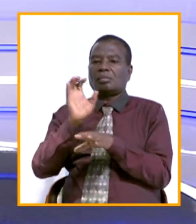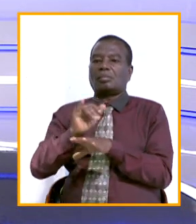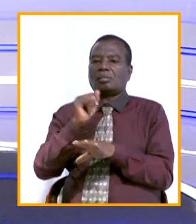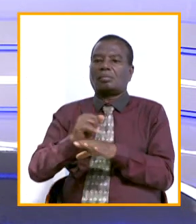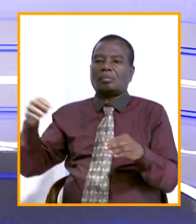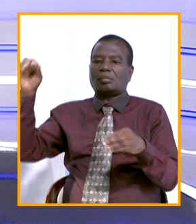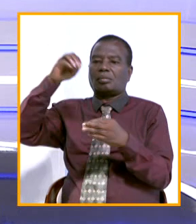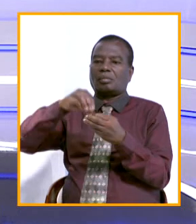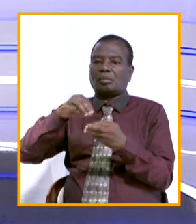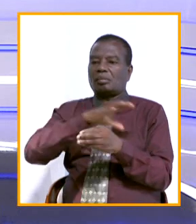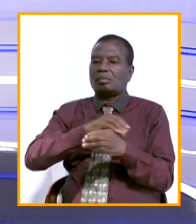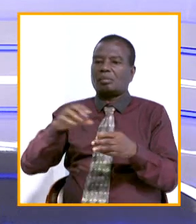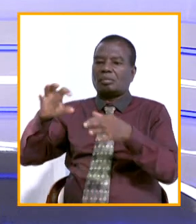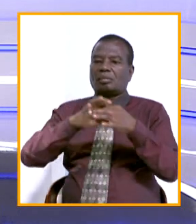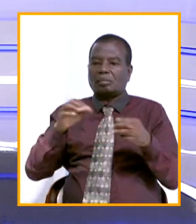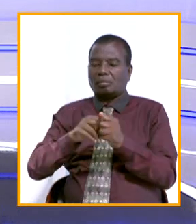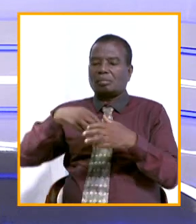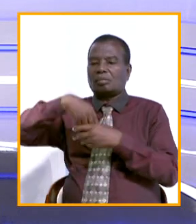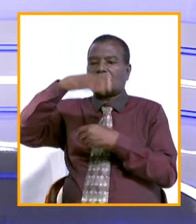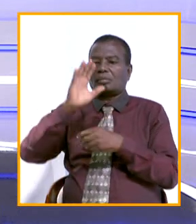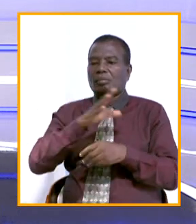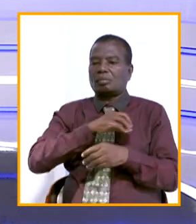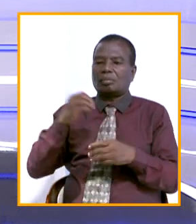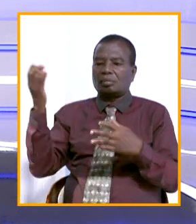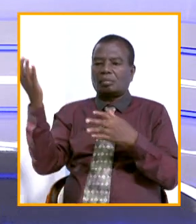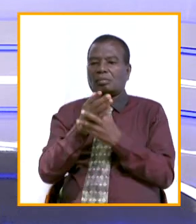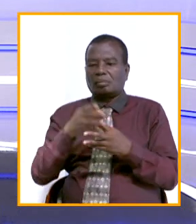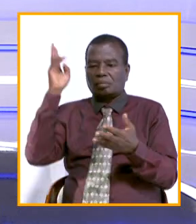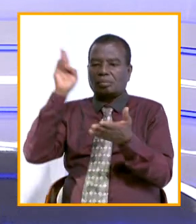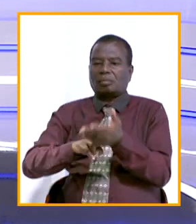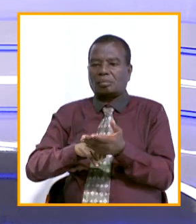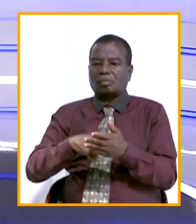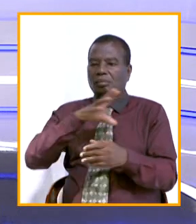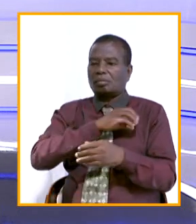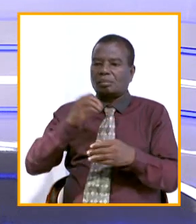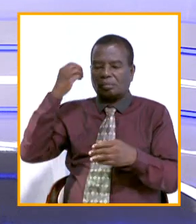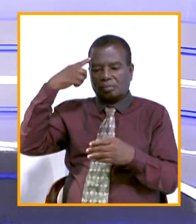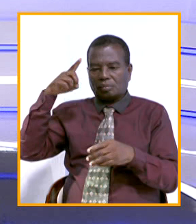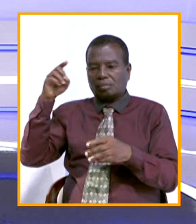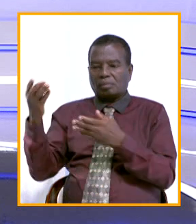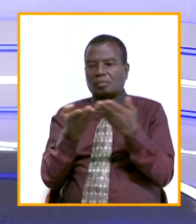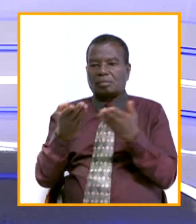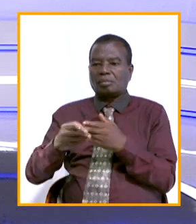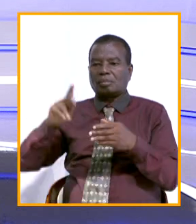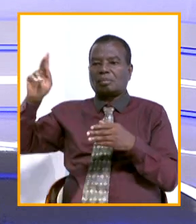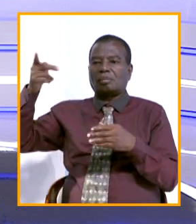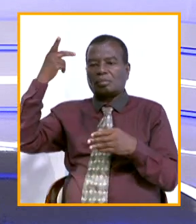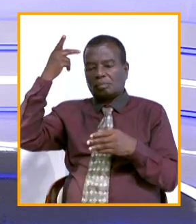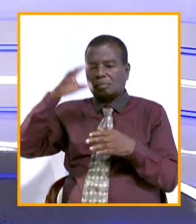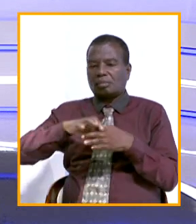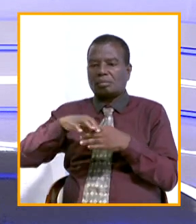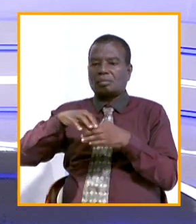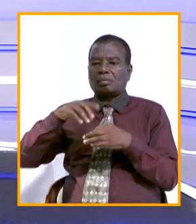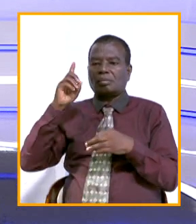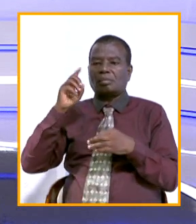renforce ses partenariats avec l'extérieur. C'était un document signé Alexis Ouedraogo du service politique de la